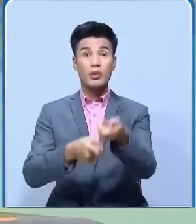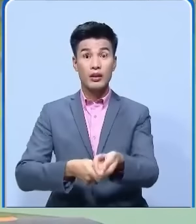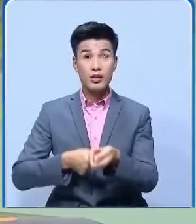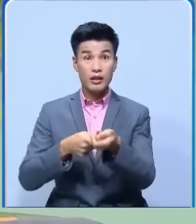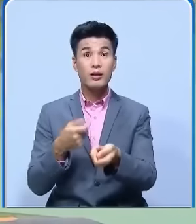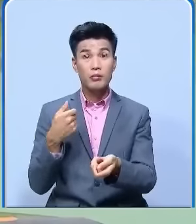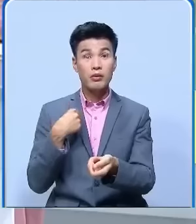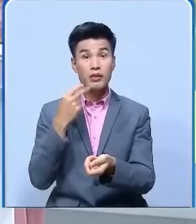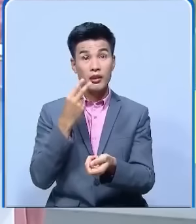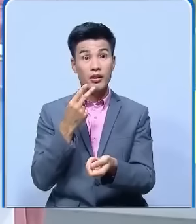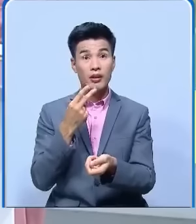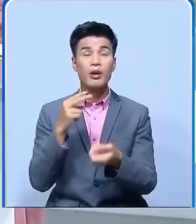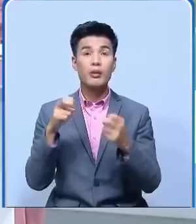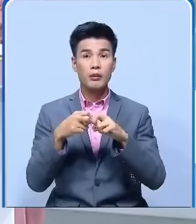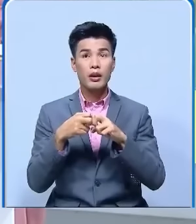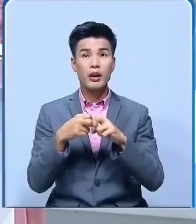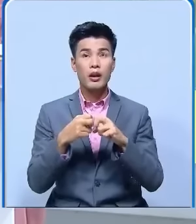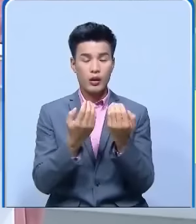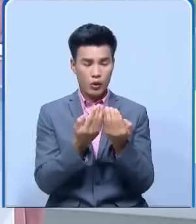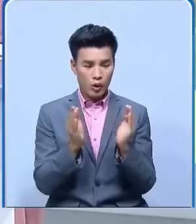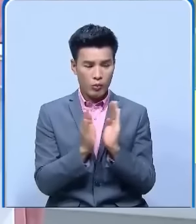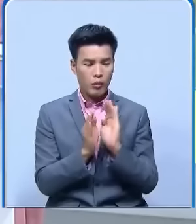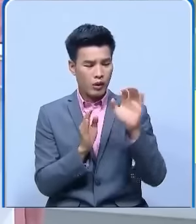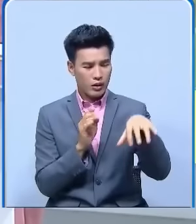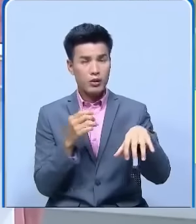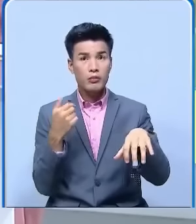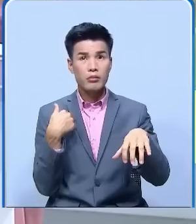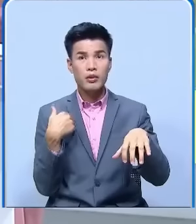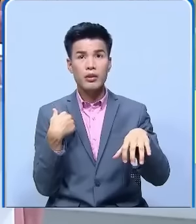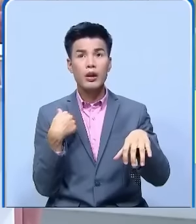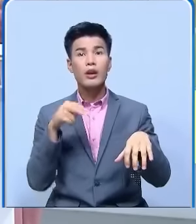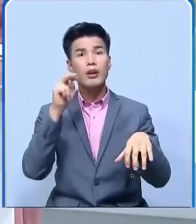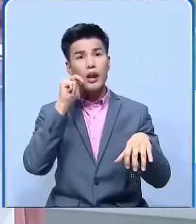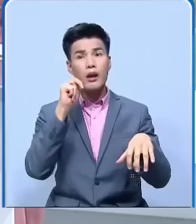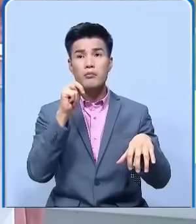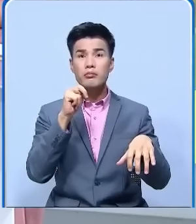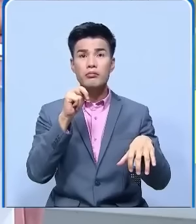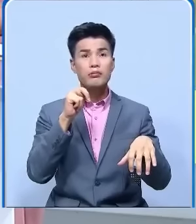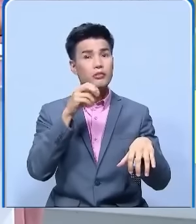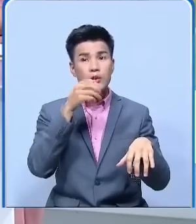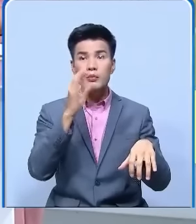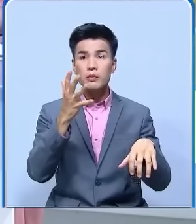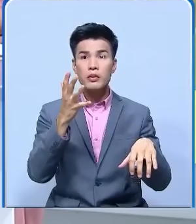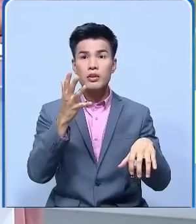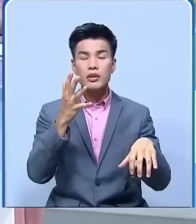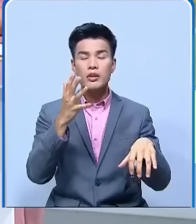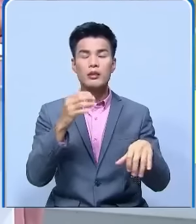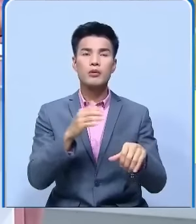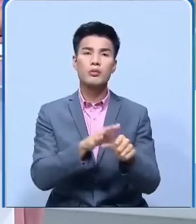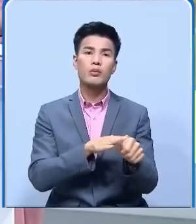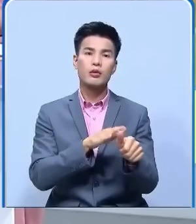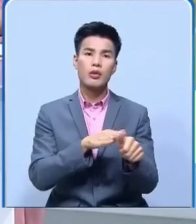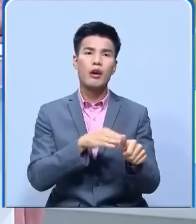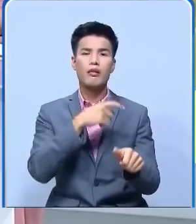เนี่ยมีภ้าครัวเรือนเล็กๆแบบเนี้ยที่ไม่มีน้ำฝนกินน่ะไม่มีน้ำฝนดื่มอ่ะดูสิแล้งขนาด